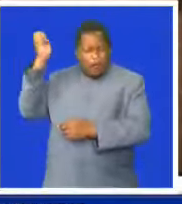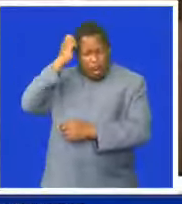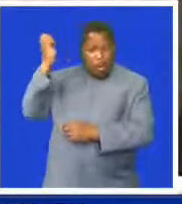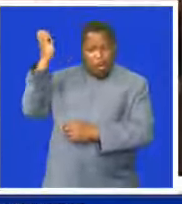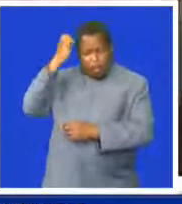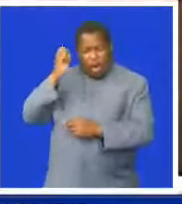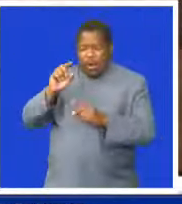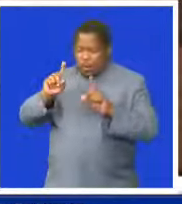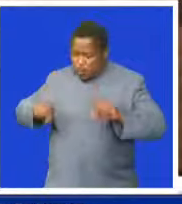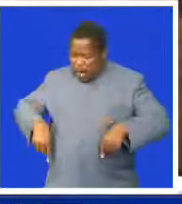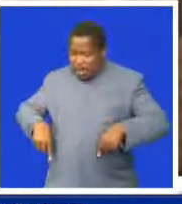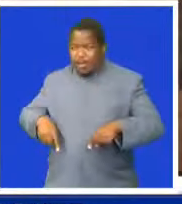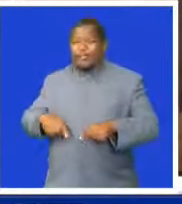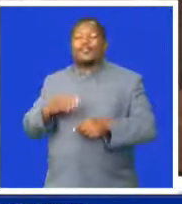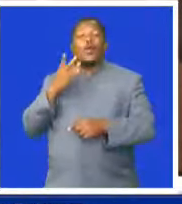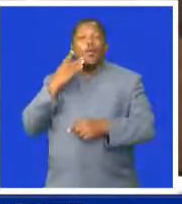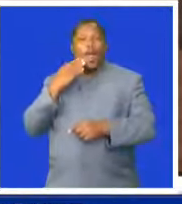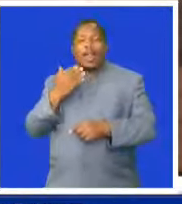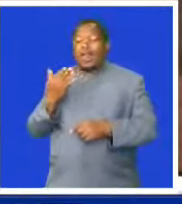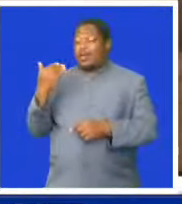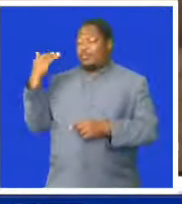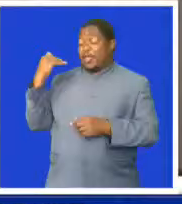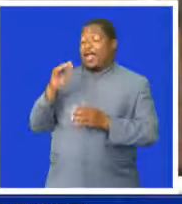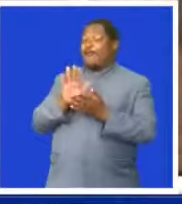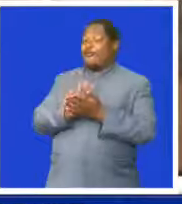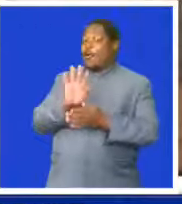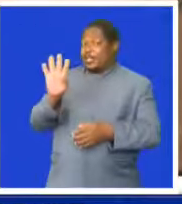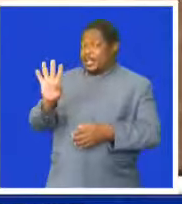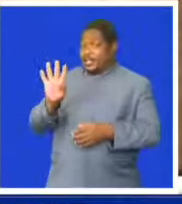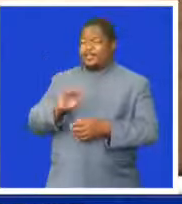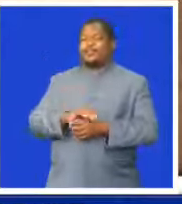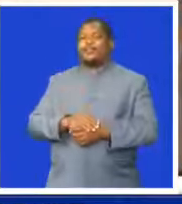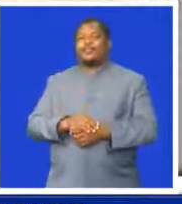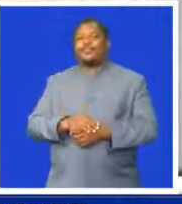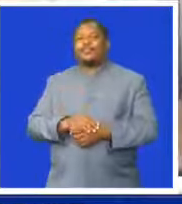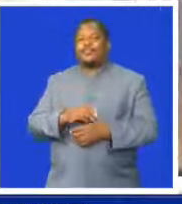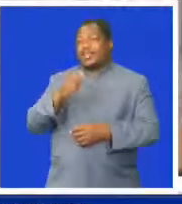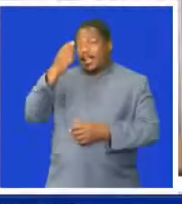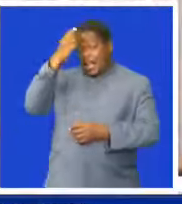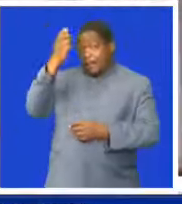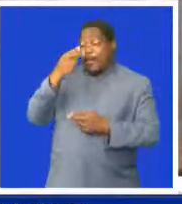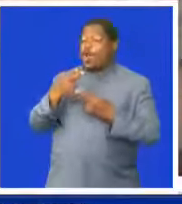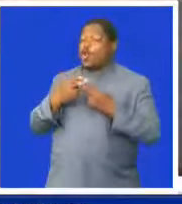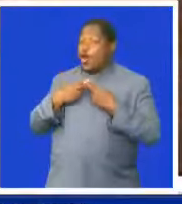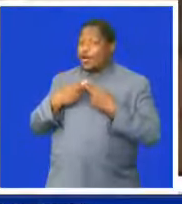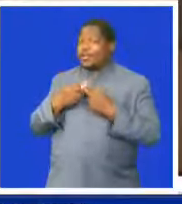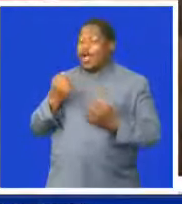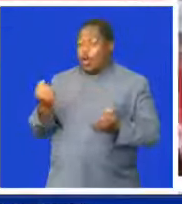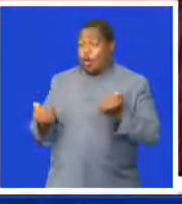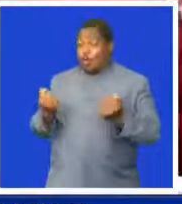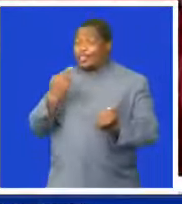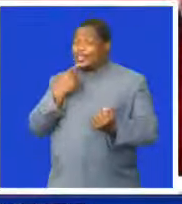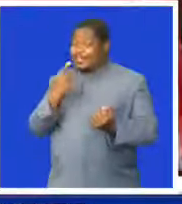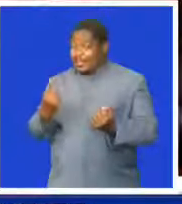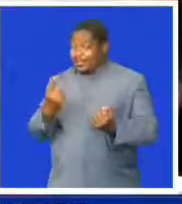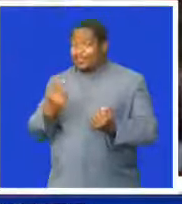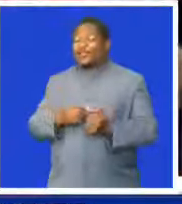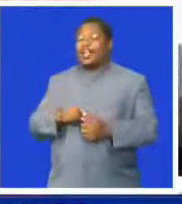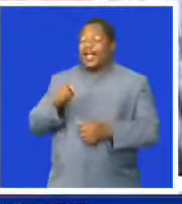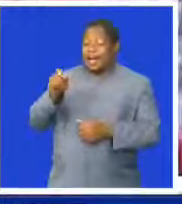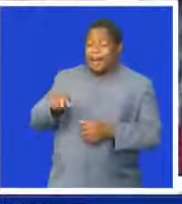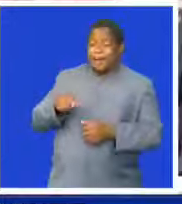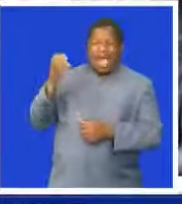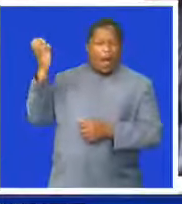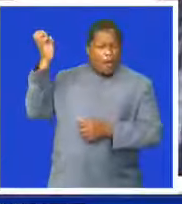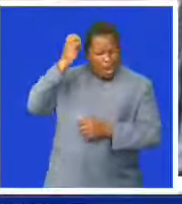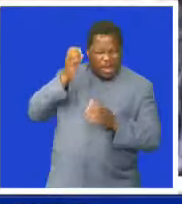lamanengi. Umbuso uthi lokhu kwamlimata inyamane waze wagcine sekasishiya emhlabeni. Umshushisi kulendzaba